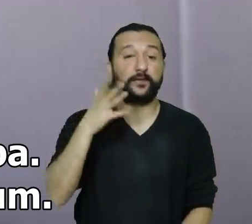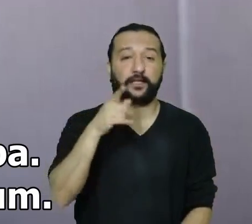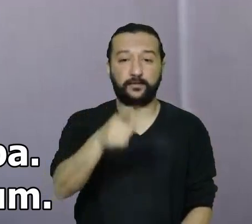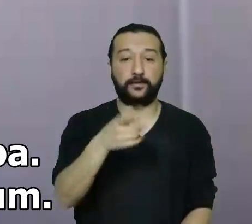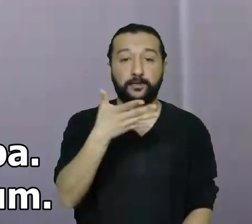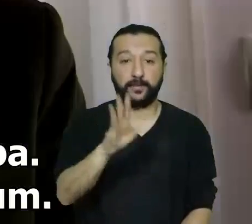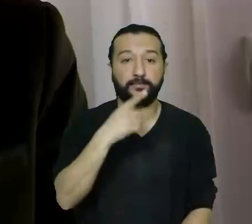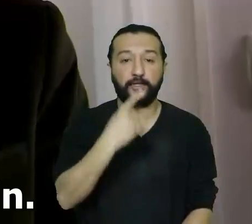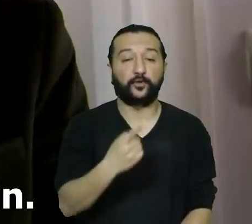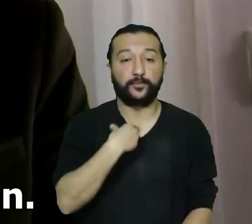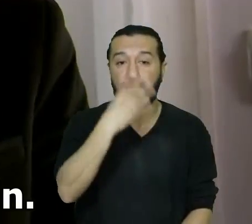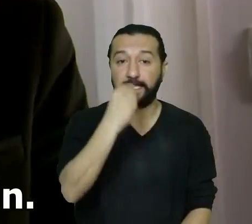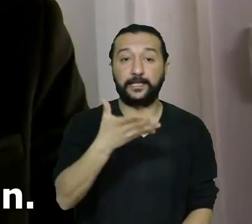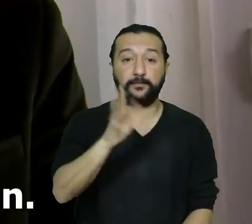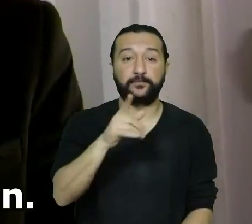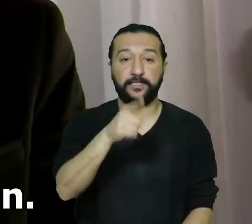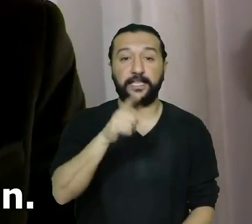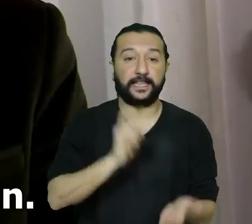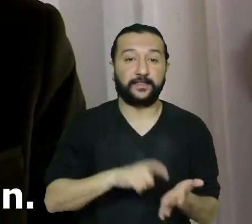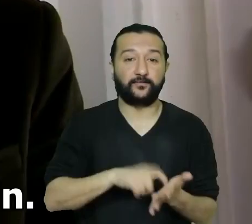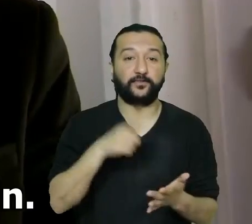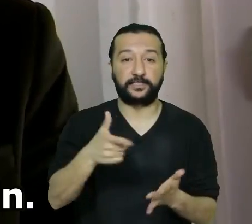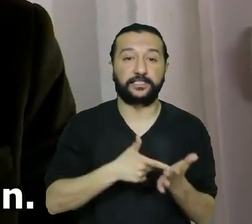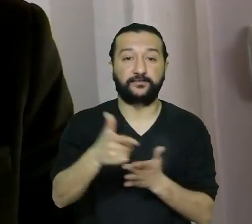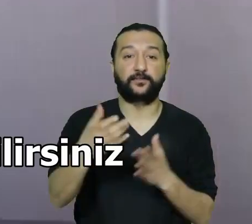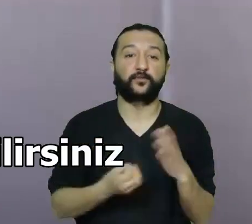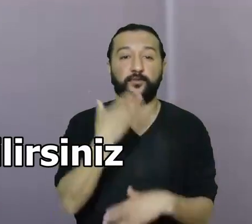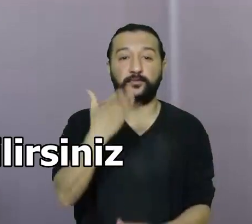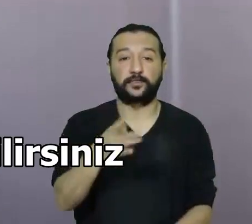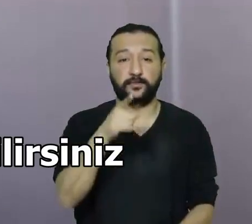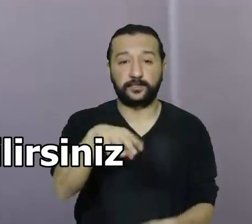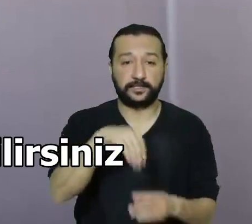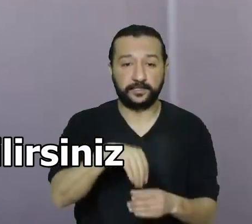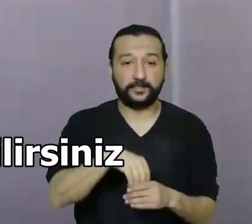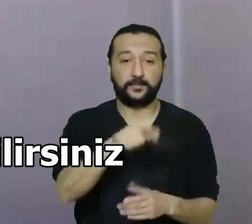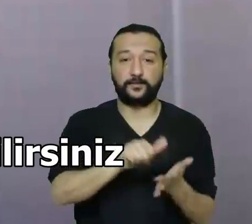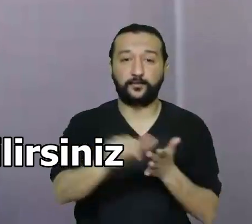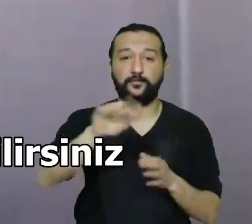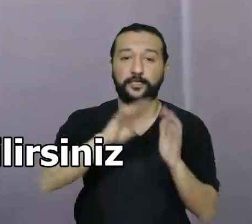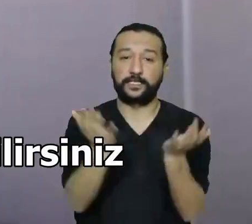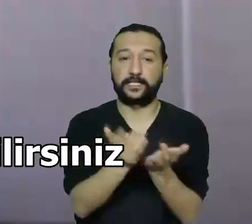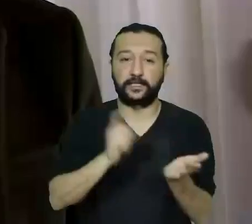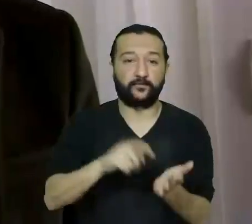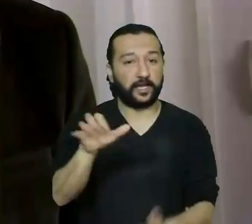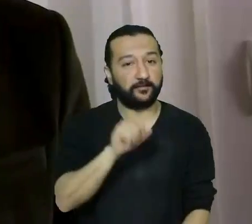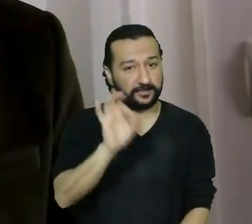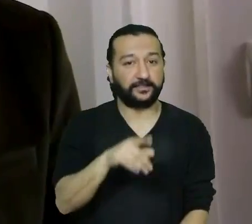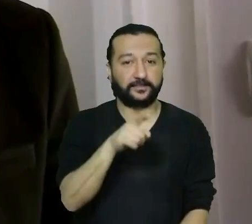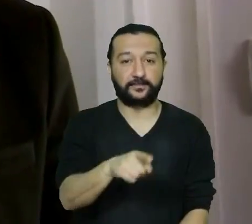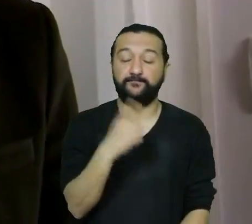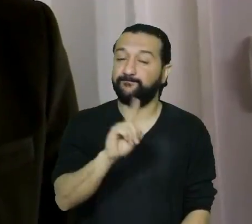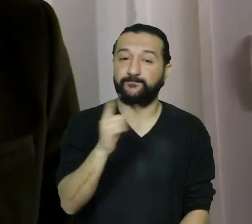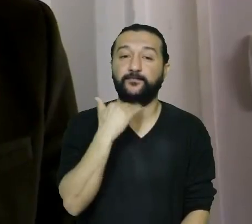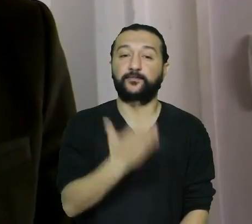galiba. 5.000 liradan bahsediyorum. 5.000 lirayla bir tavuk çiftliği kurabilirsin. Ama bununla tüm bir tavuk alabilirsiniz efendim.